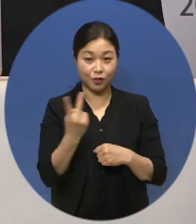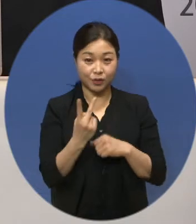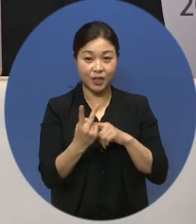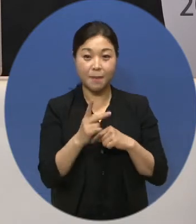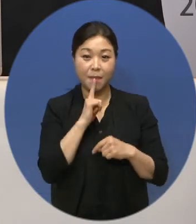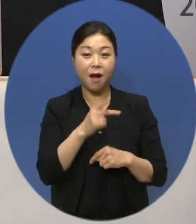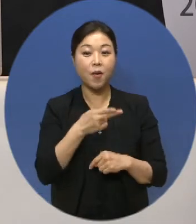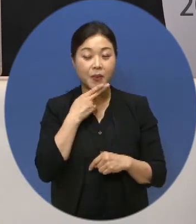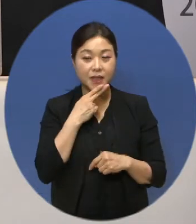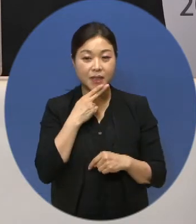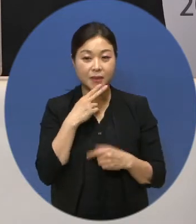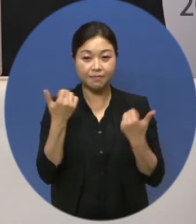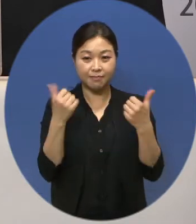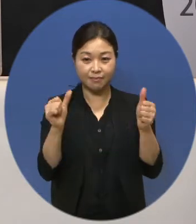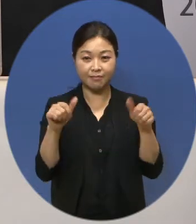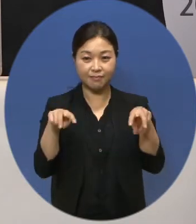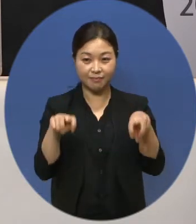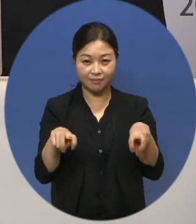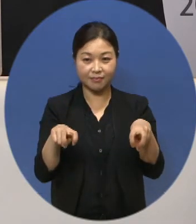앞을 둘이 바라보고 있지만